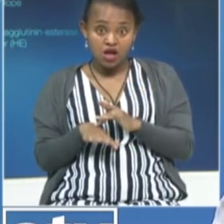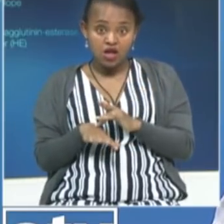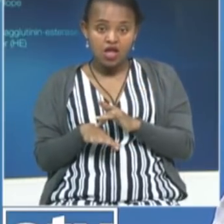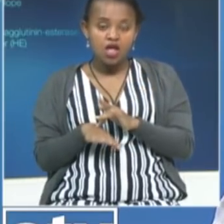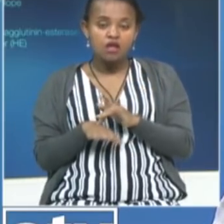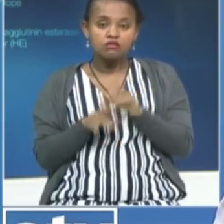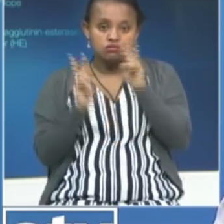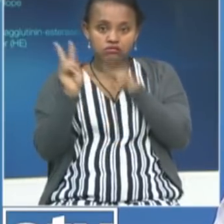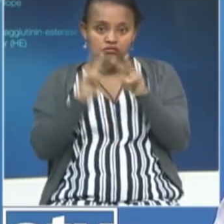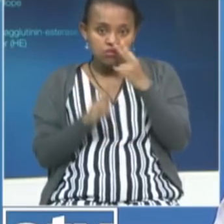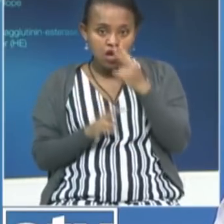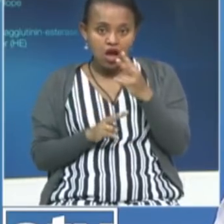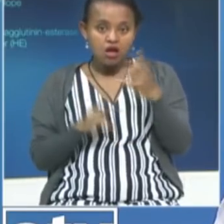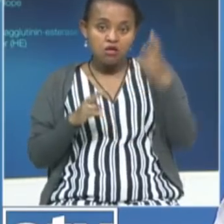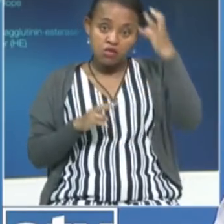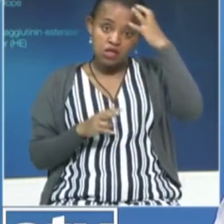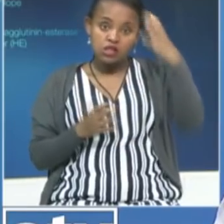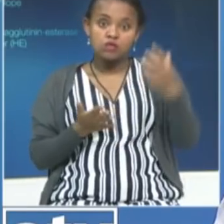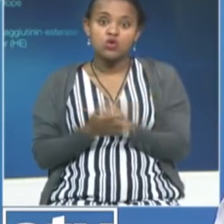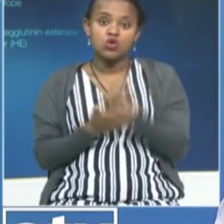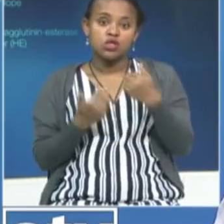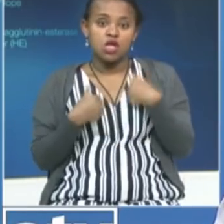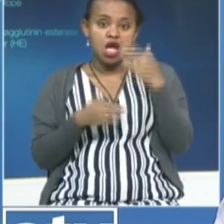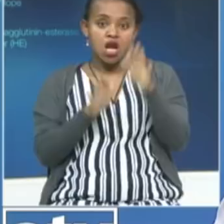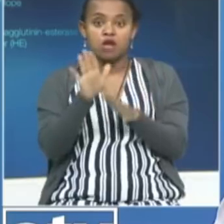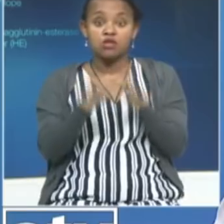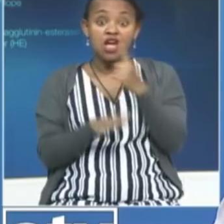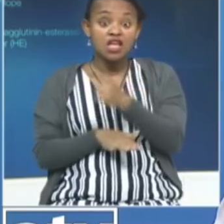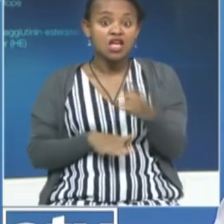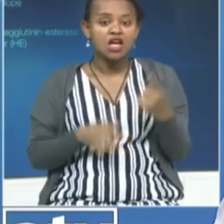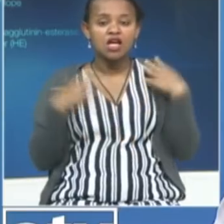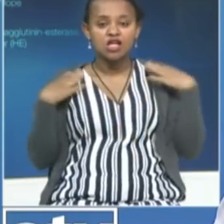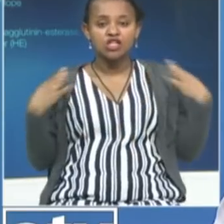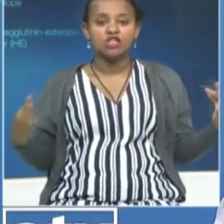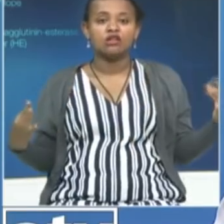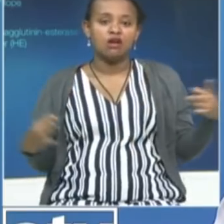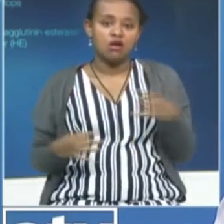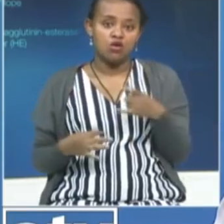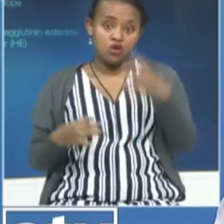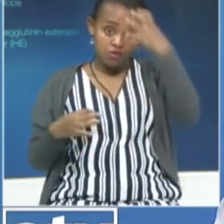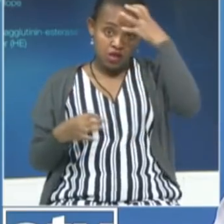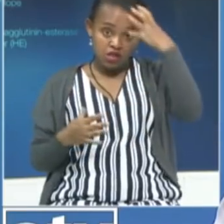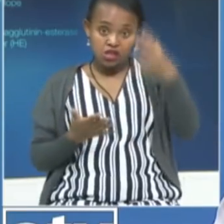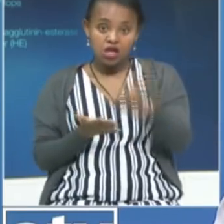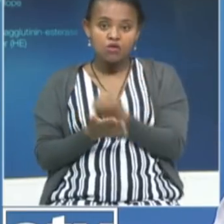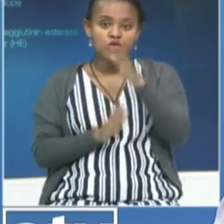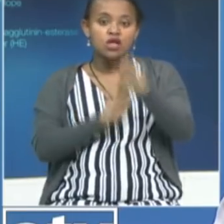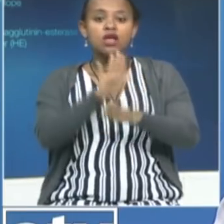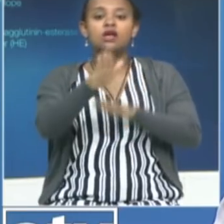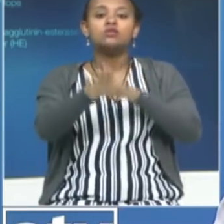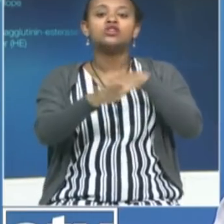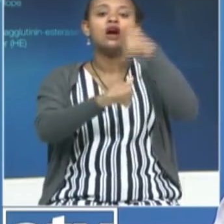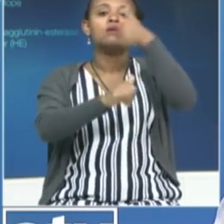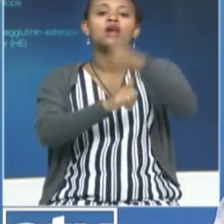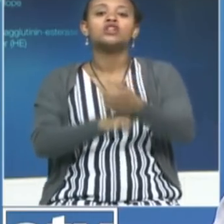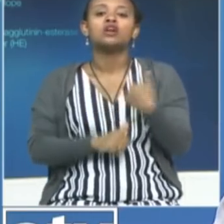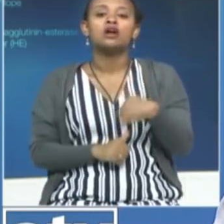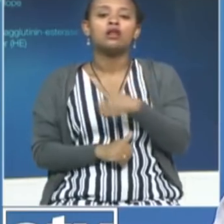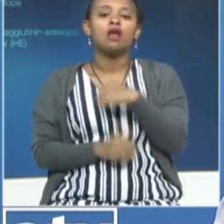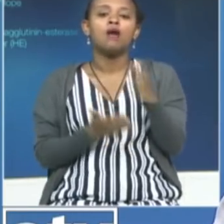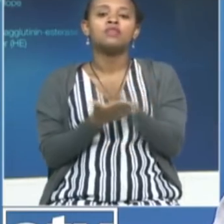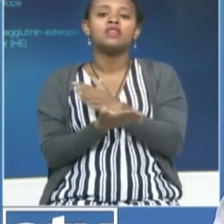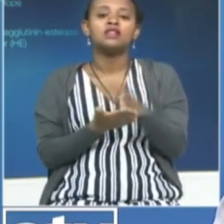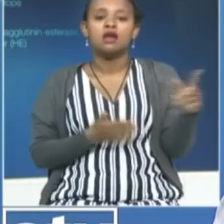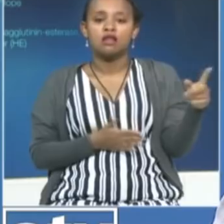ብንቃኝተን ብናይ መንግስትም እየወሰደ ያለው እርምጃ ለእያንዳንዳችን ጤና እንደሆነ መንግስት ከሚወስደው እርምጃ ባሻገር እኛም